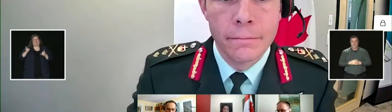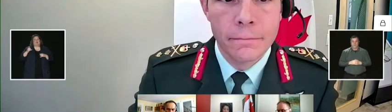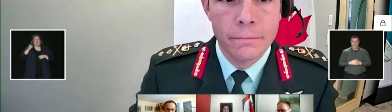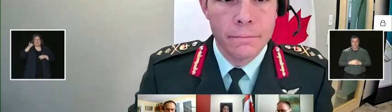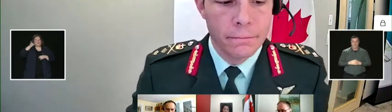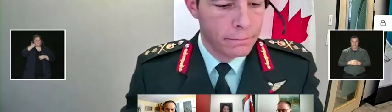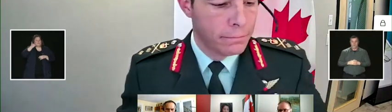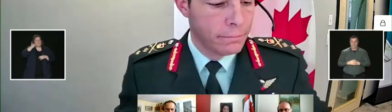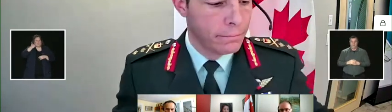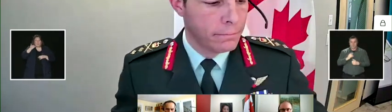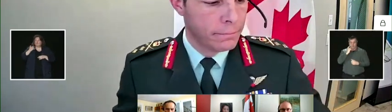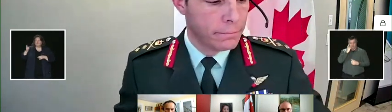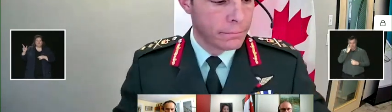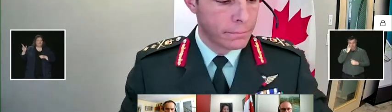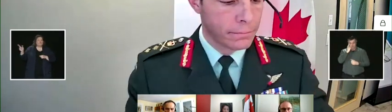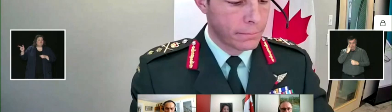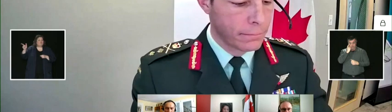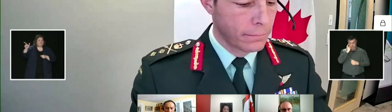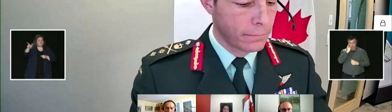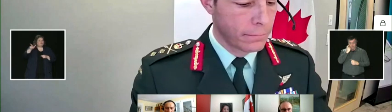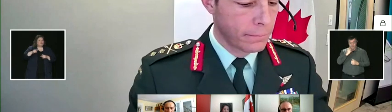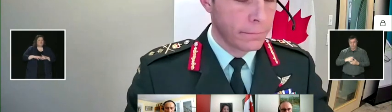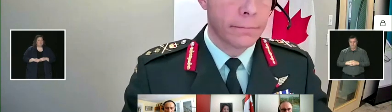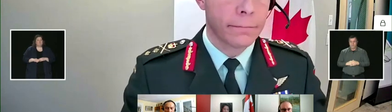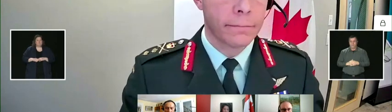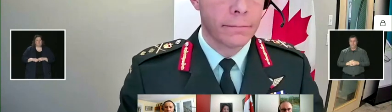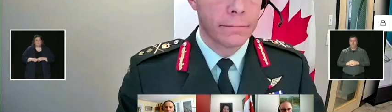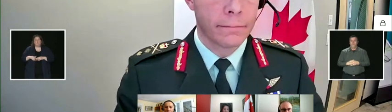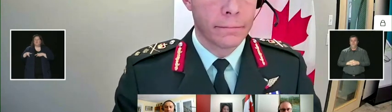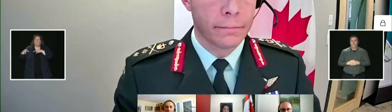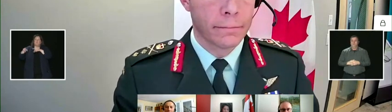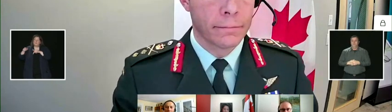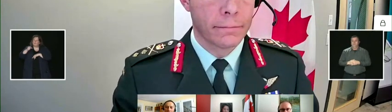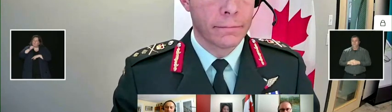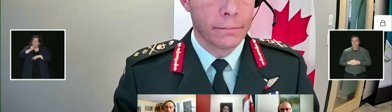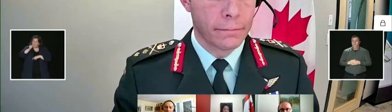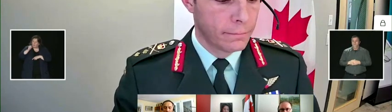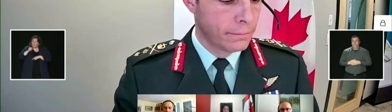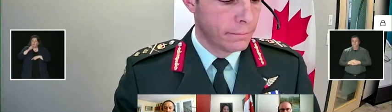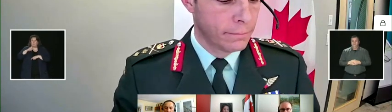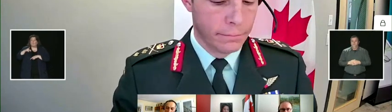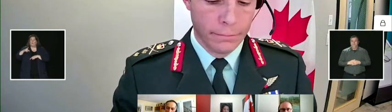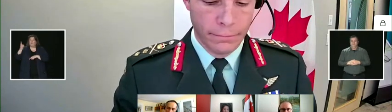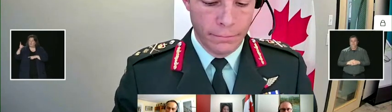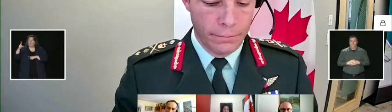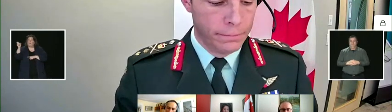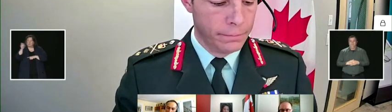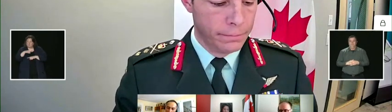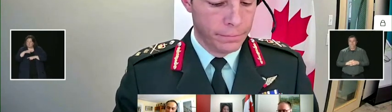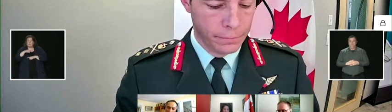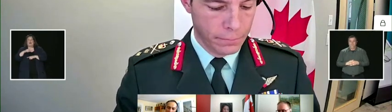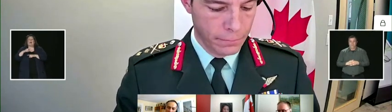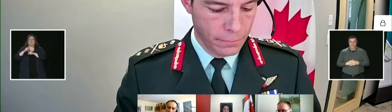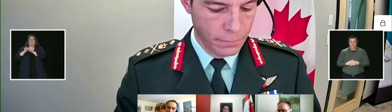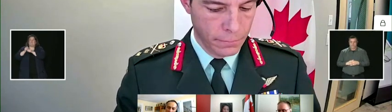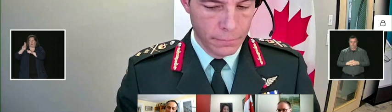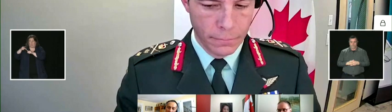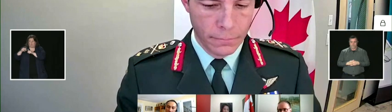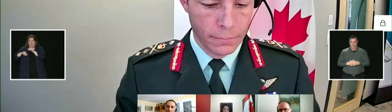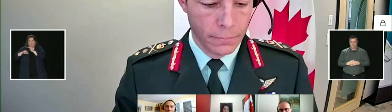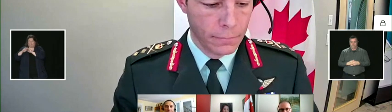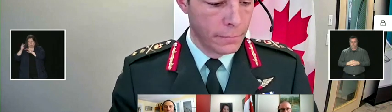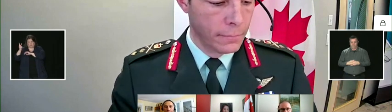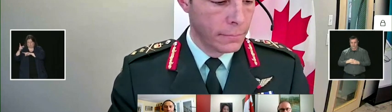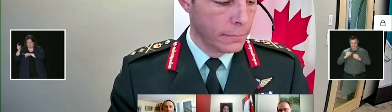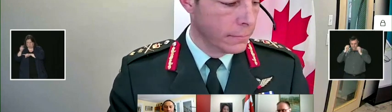Thank you. So we'll now take your questions. As usual, you can get one question and one follow-up, but please use your phone